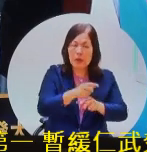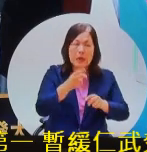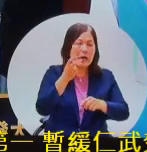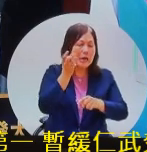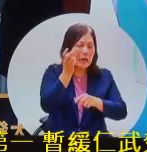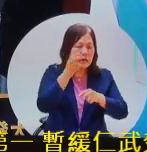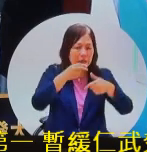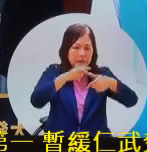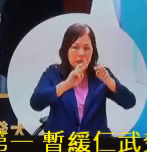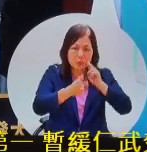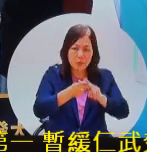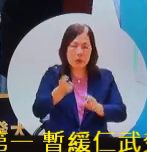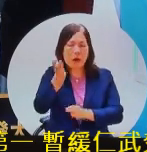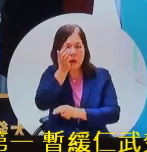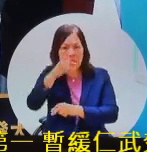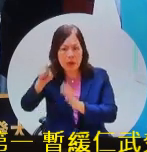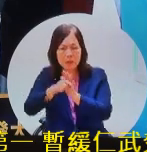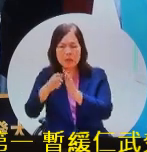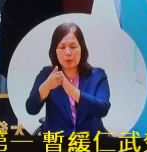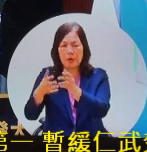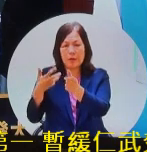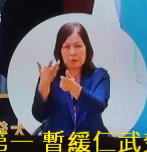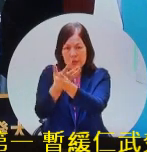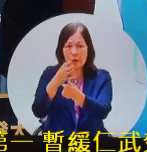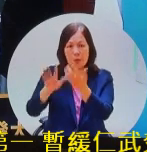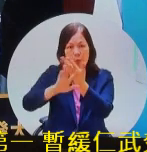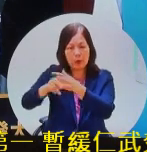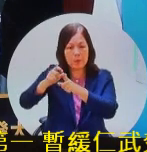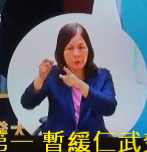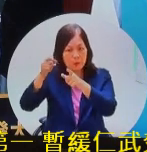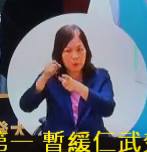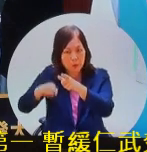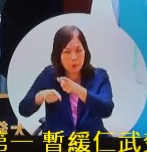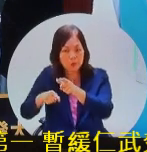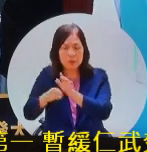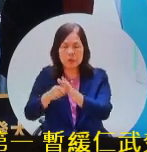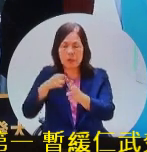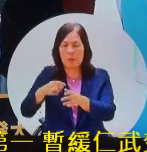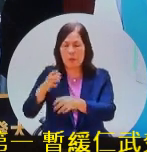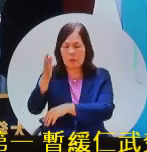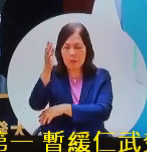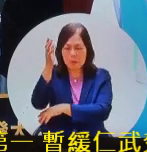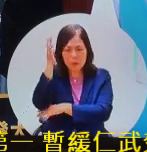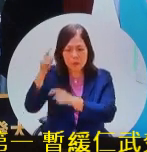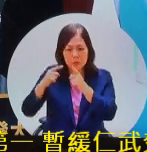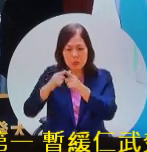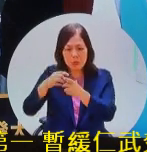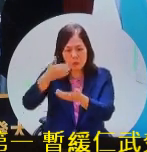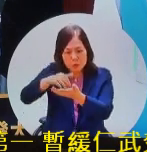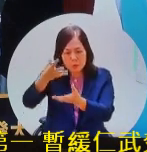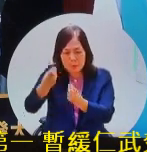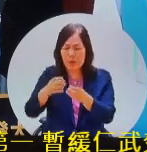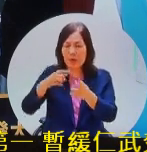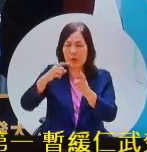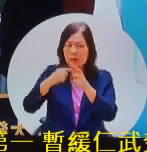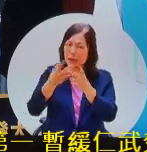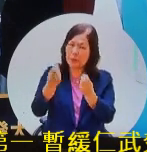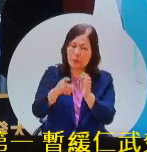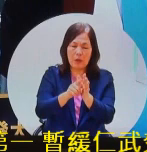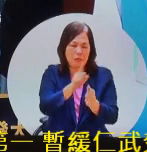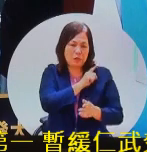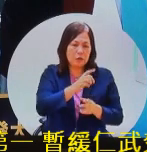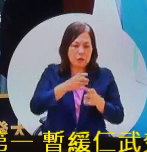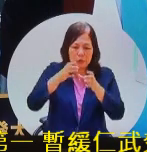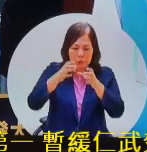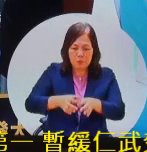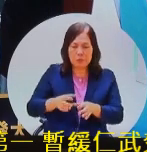高山厂需要 ROT？ 因为它没有公务预算，也没有编制的能力，所以不可能自营。那就是说